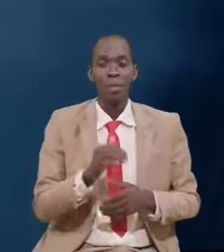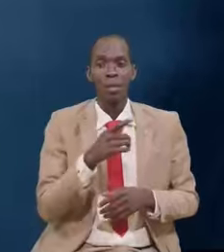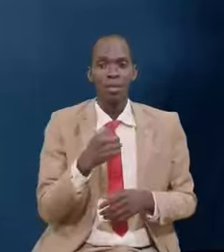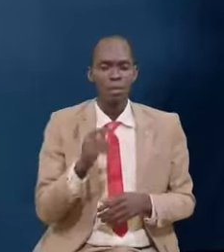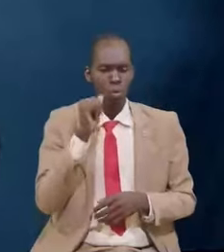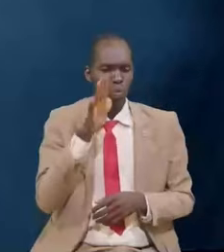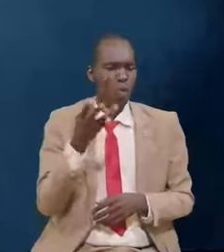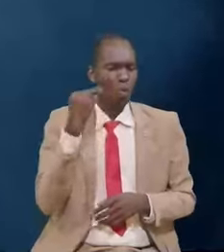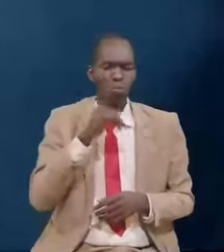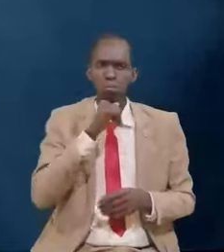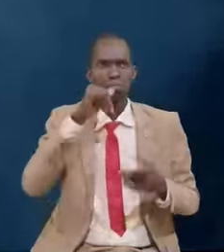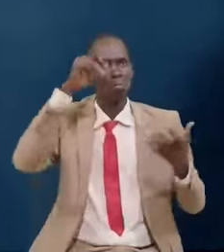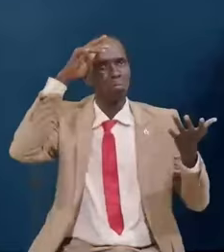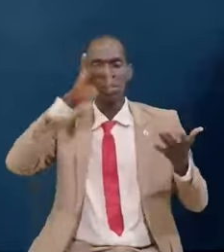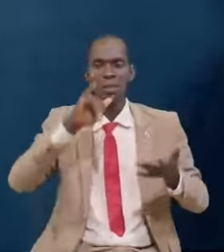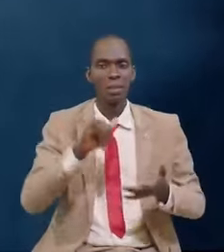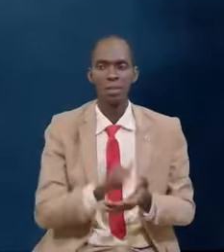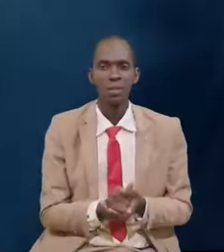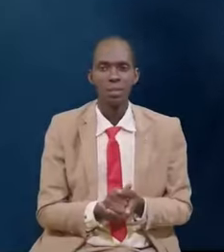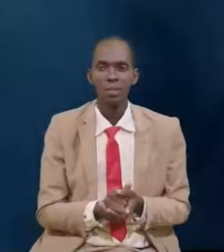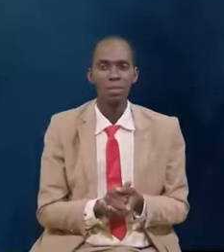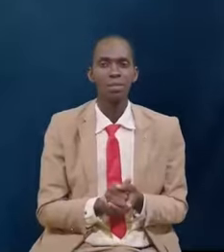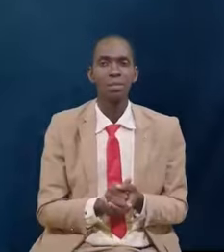La femme n'espérait pas cela.